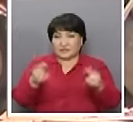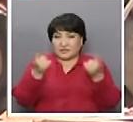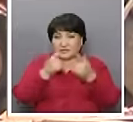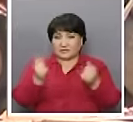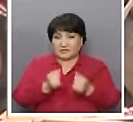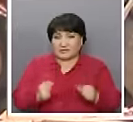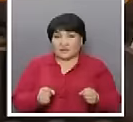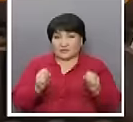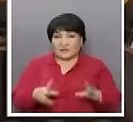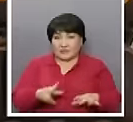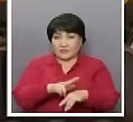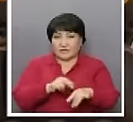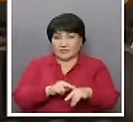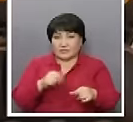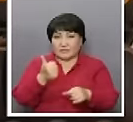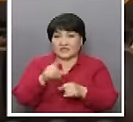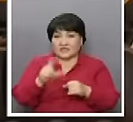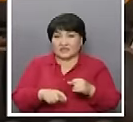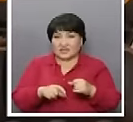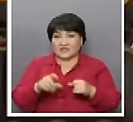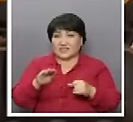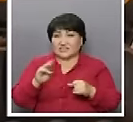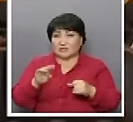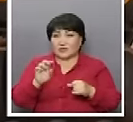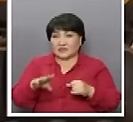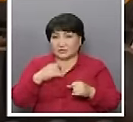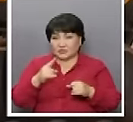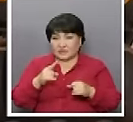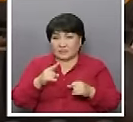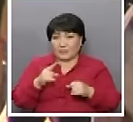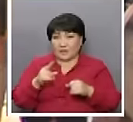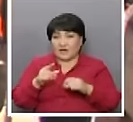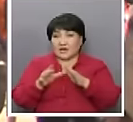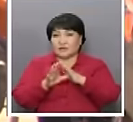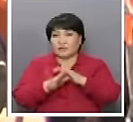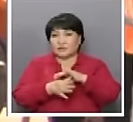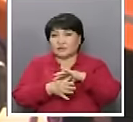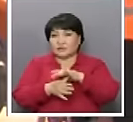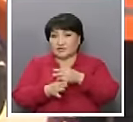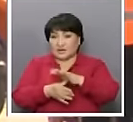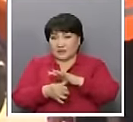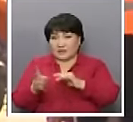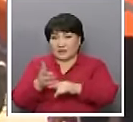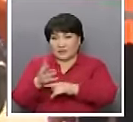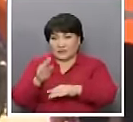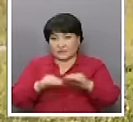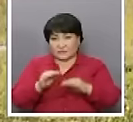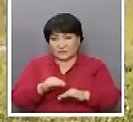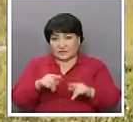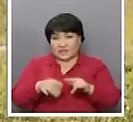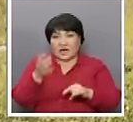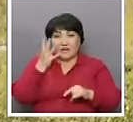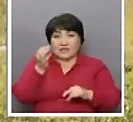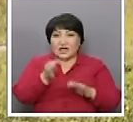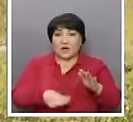басқармасының басшысы Зиядин Жанболаттың айтуынша, тікұшақ камерамен жабдықталған. Іздестіру жұмыстары Алматы облысының аумағында, сондай-ақ